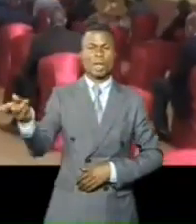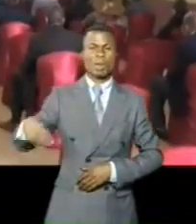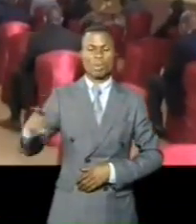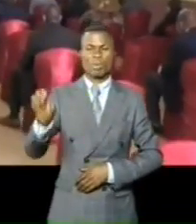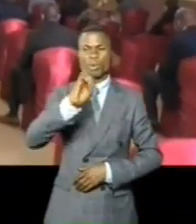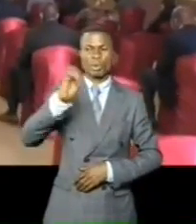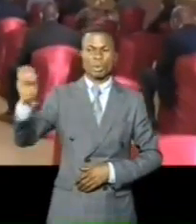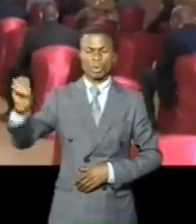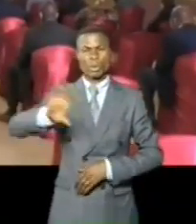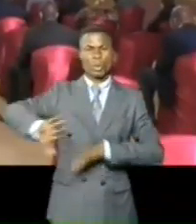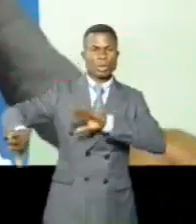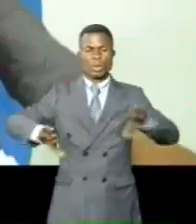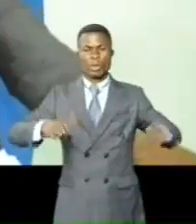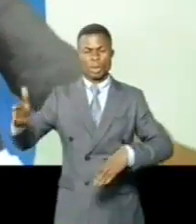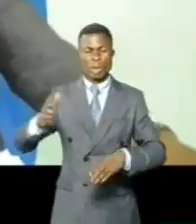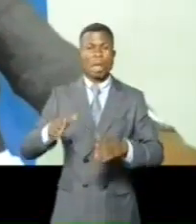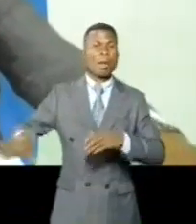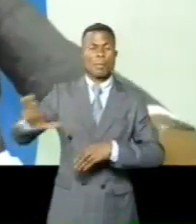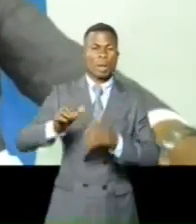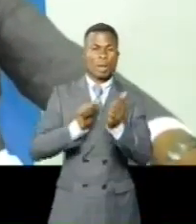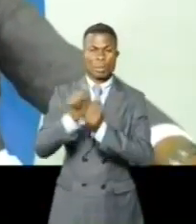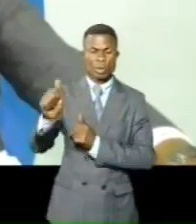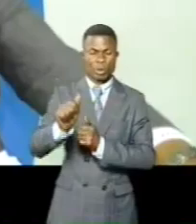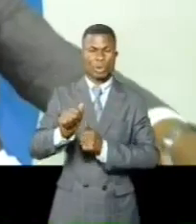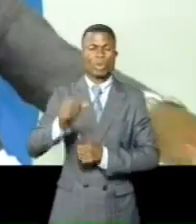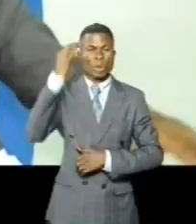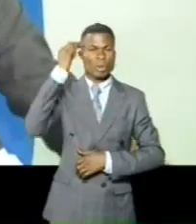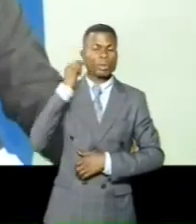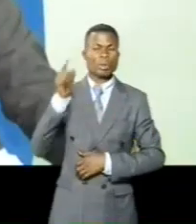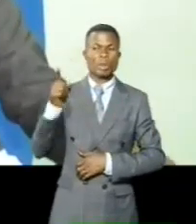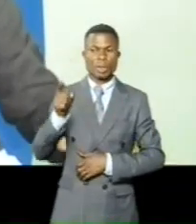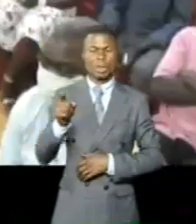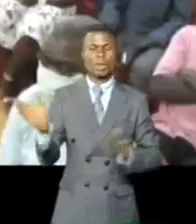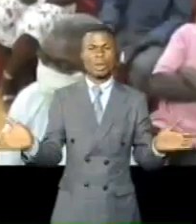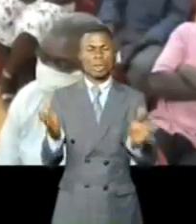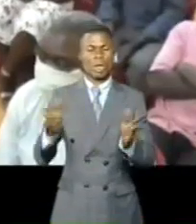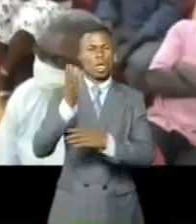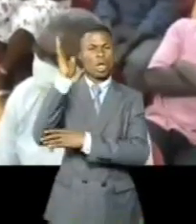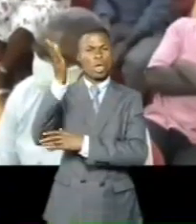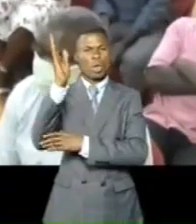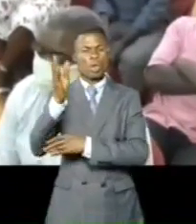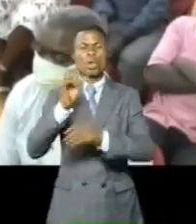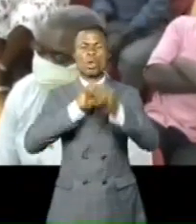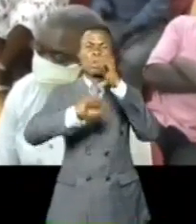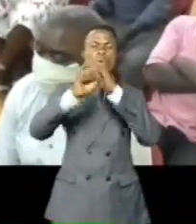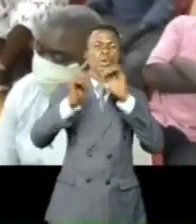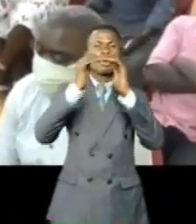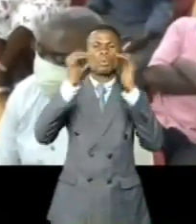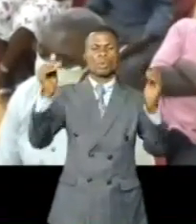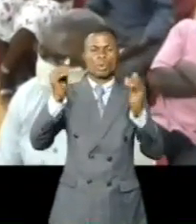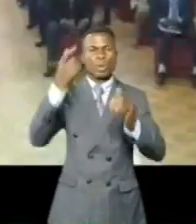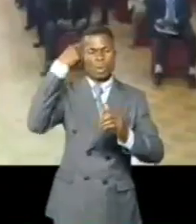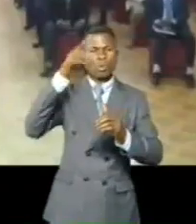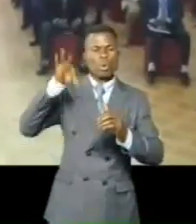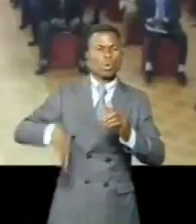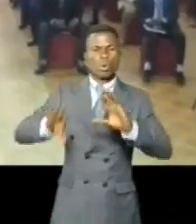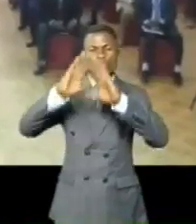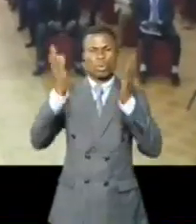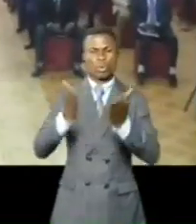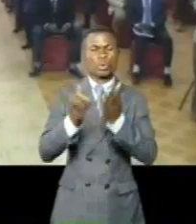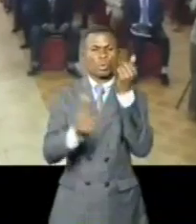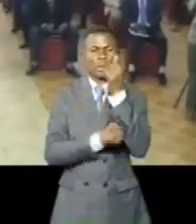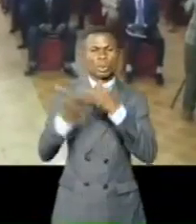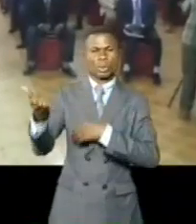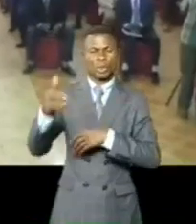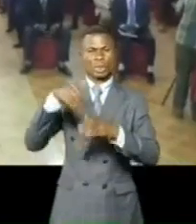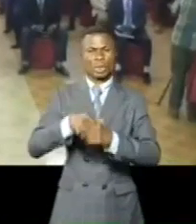orientale des Mambrai. Partout où il est passé, Gilbert Kankondé a animé des forums pour la promotion de la paix au bénéfice des communautés locales. Dans